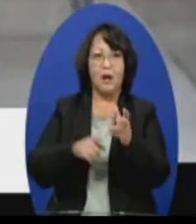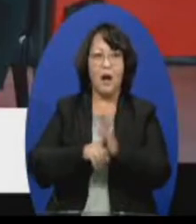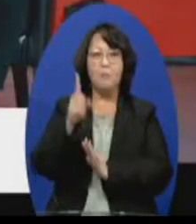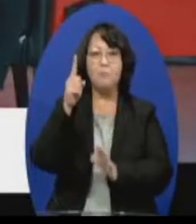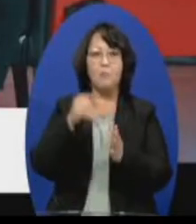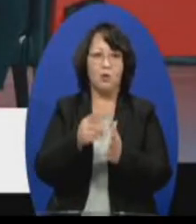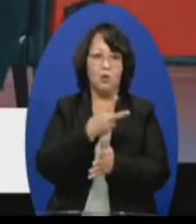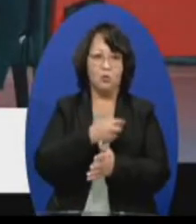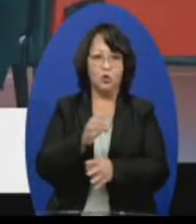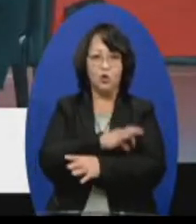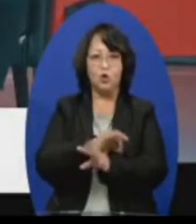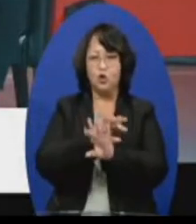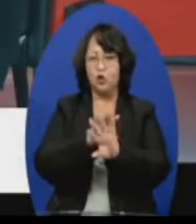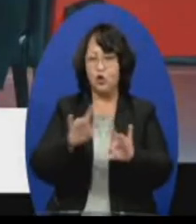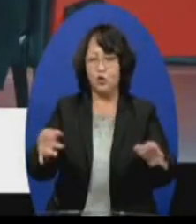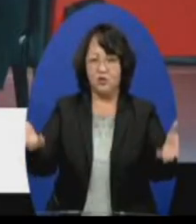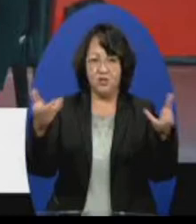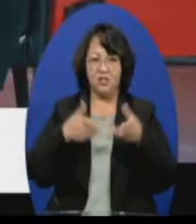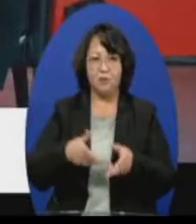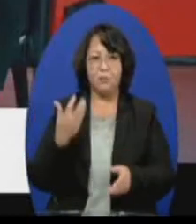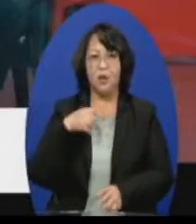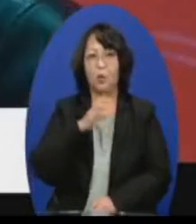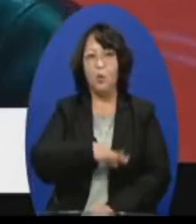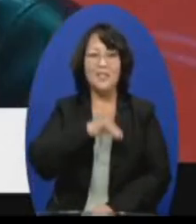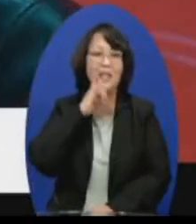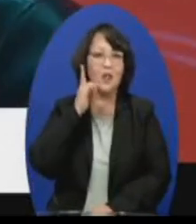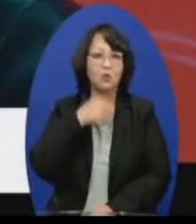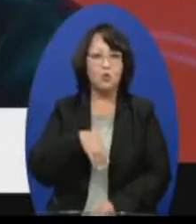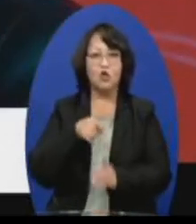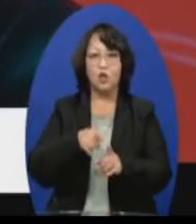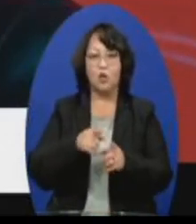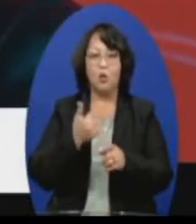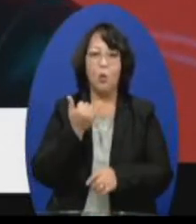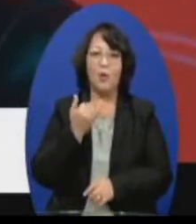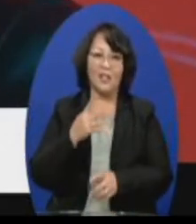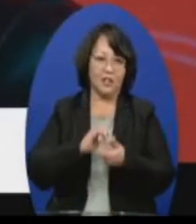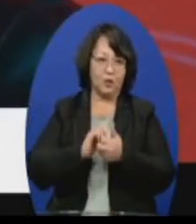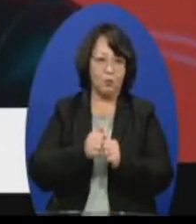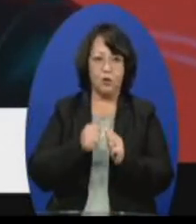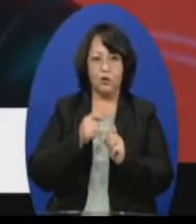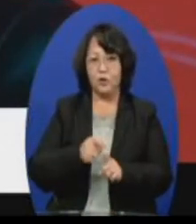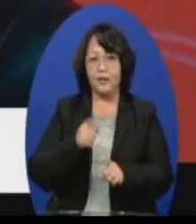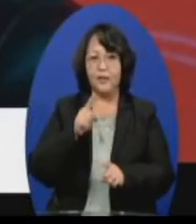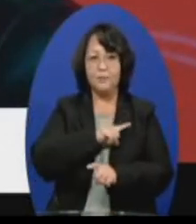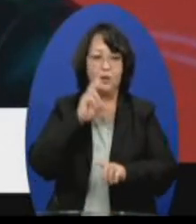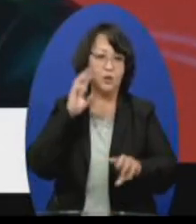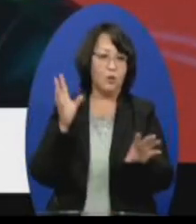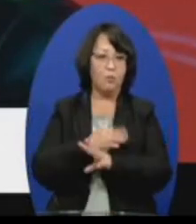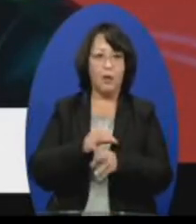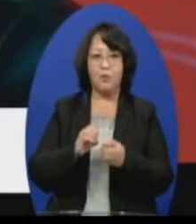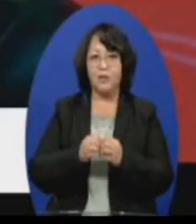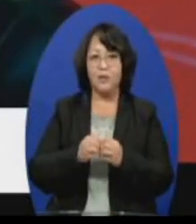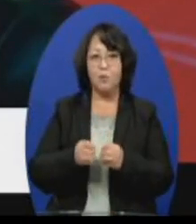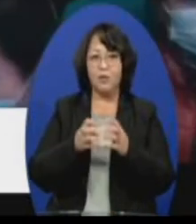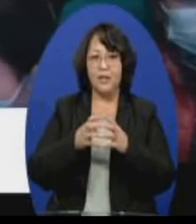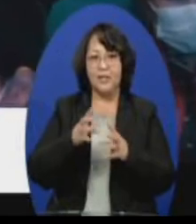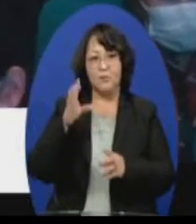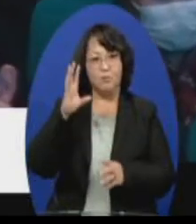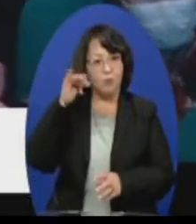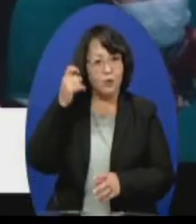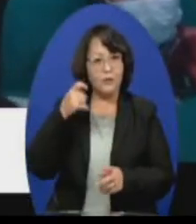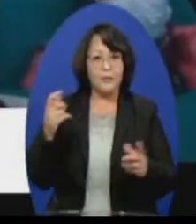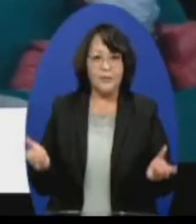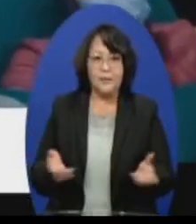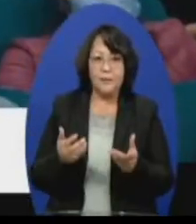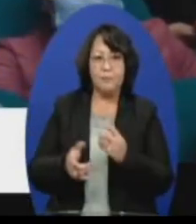төсөл ирж ирсэн юм. Хүүхэд залуус чиглэсэн урлаг спортын уралдаан тэмцээн манад олон зохиогддог хэдий ч бүтээл сэтгэлгээг хөгжүүлж мэрэгчлээ зөв